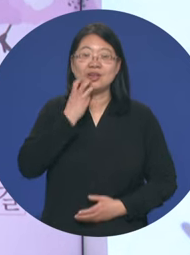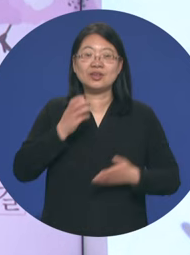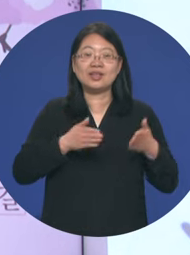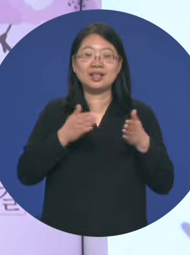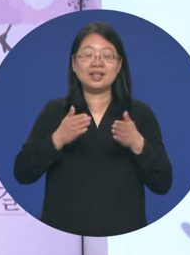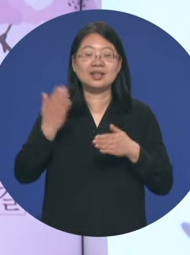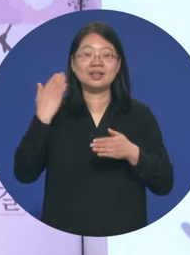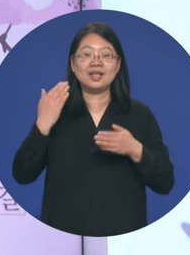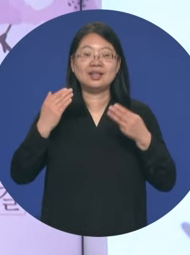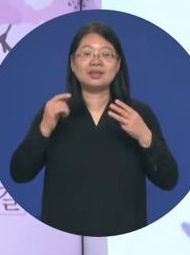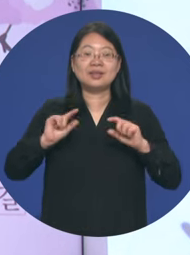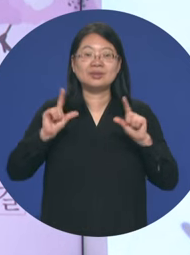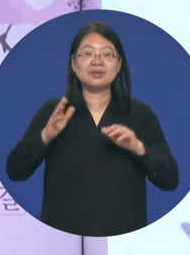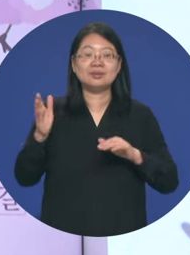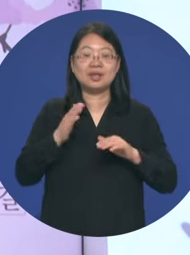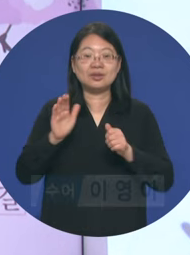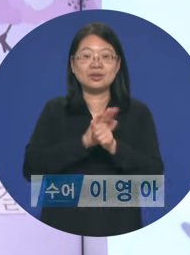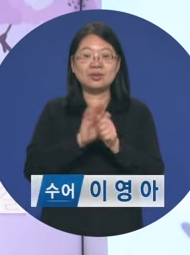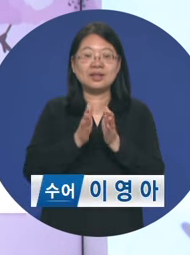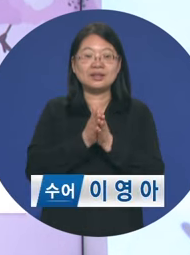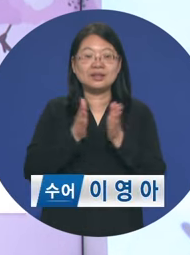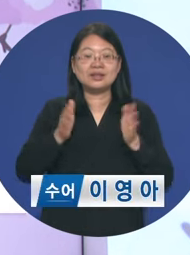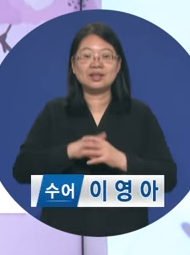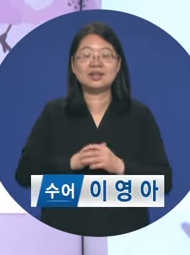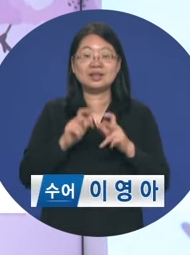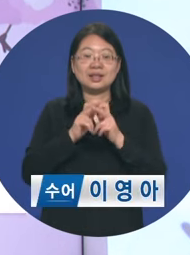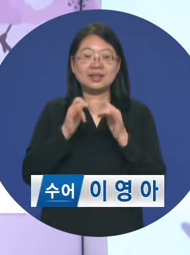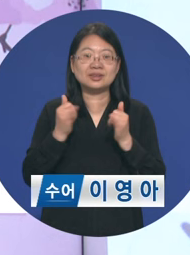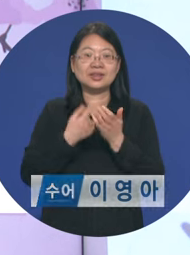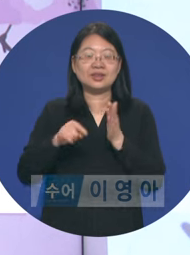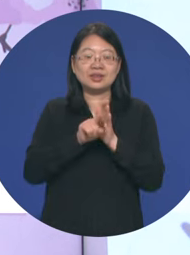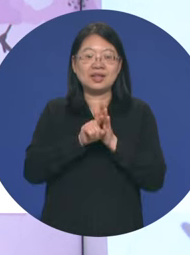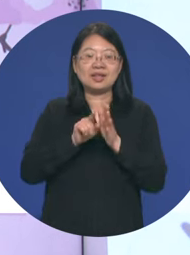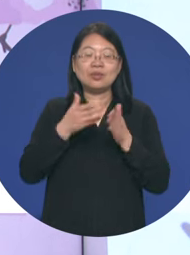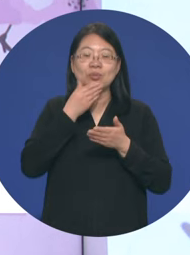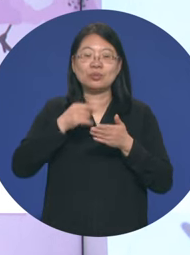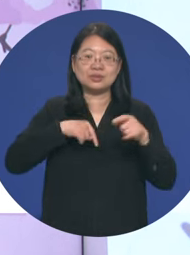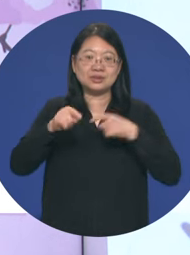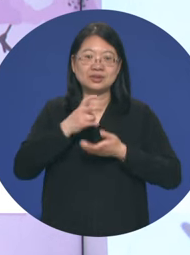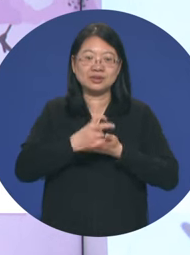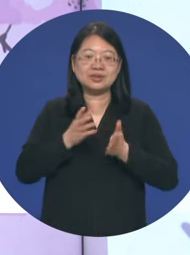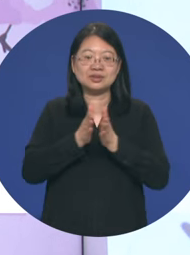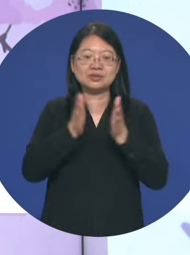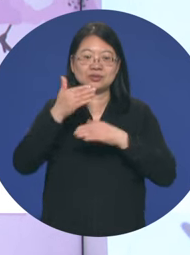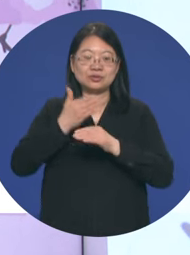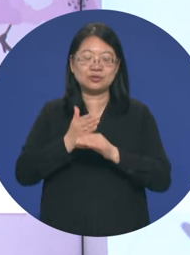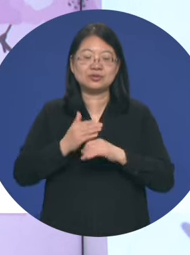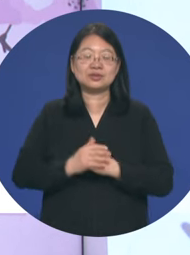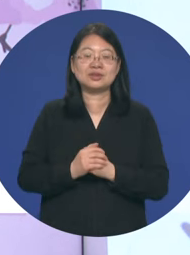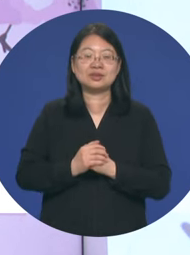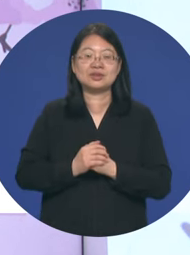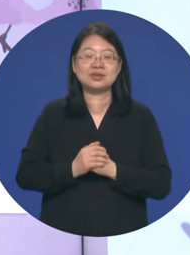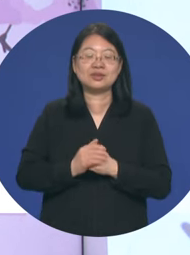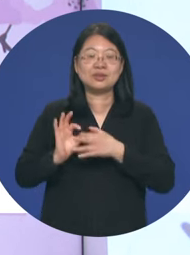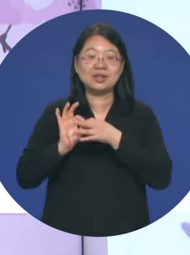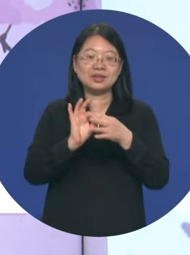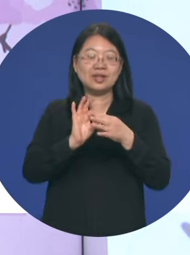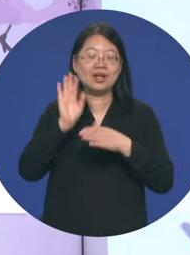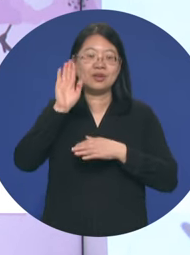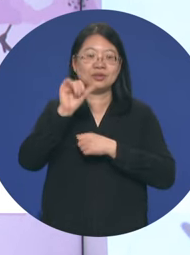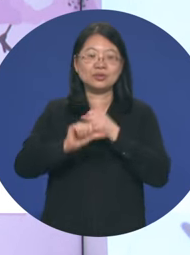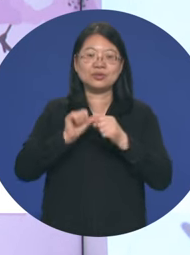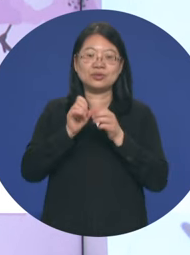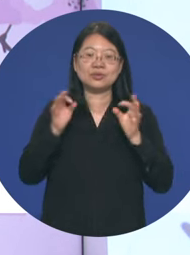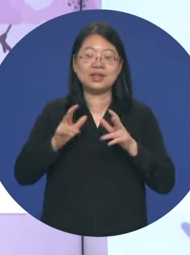경기도는 지난 3월부터 어디나 돌봄을 시작하며 장애인들을 위한 복지 정책을 펴고 있는데요. 여기에 그치지 않고 향후